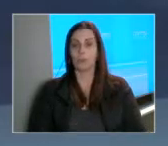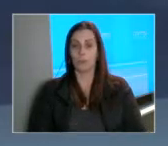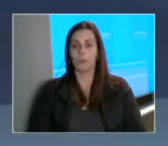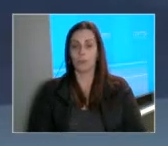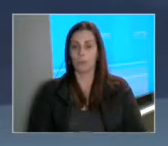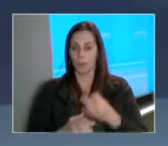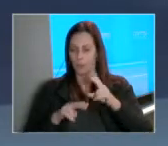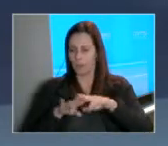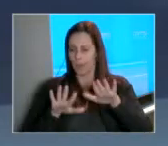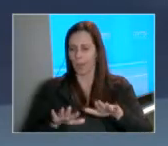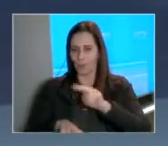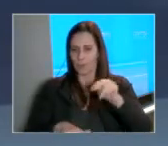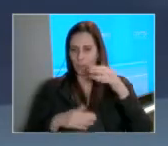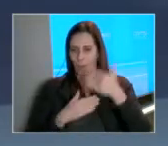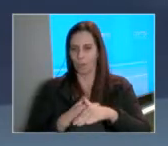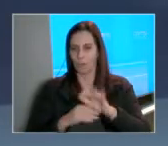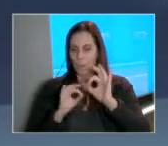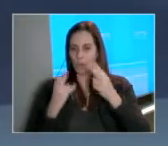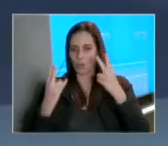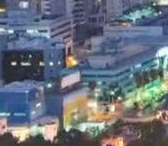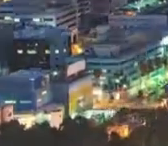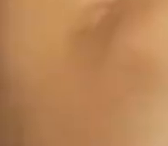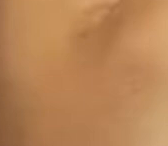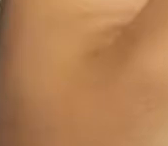למעברון, ולא כדאי לכם לזוז, כי הנושא האחרון שלנו סופר חשוב.